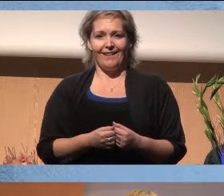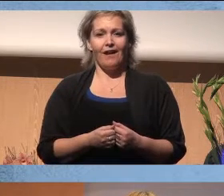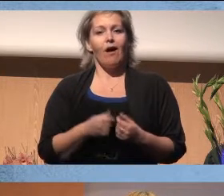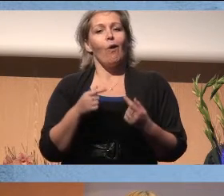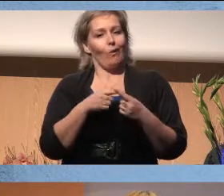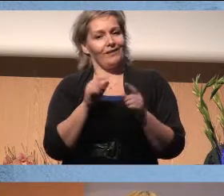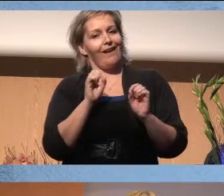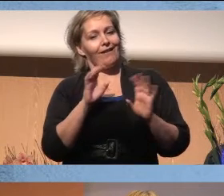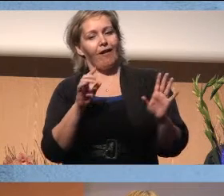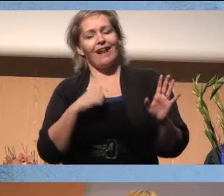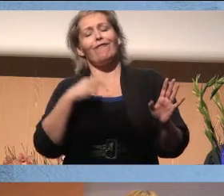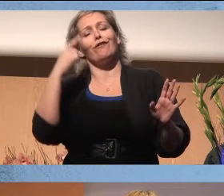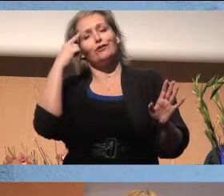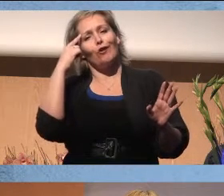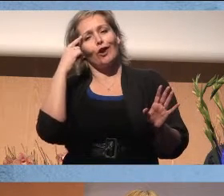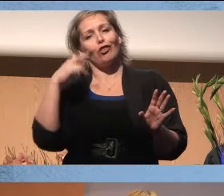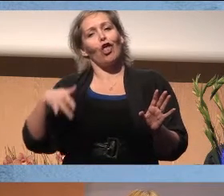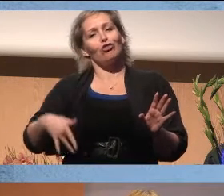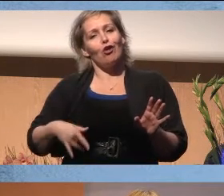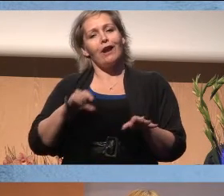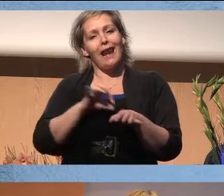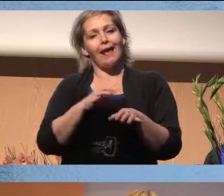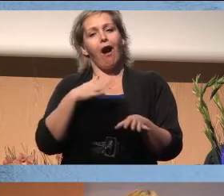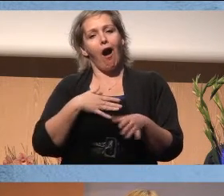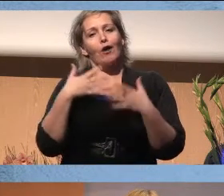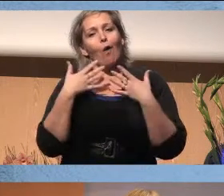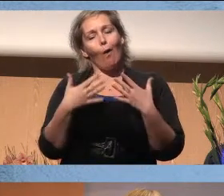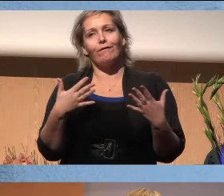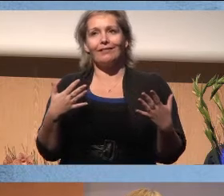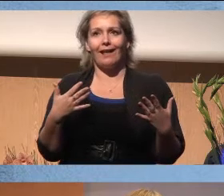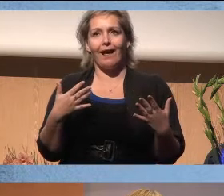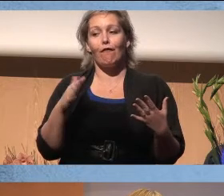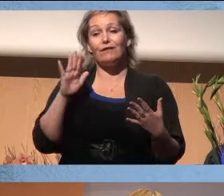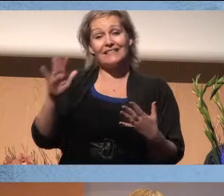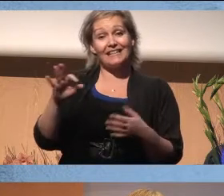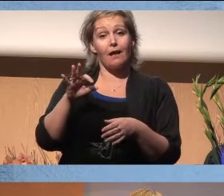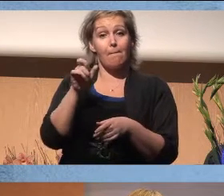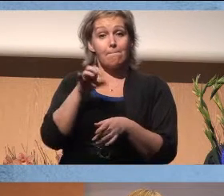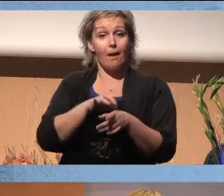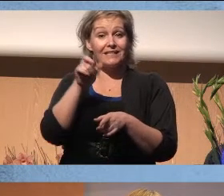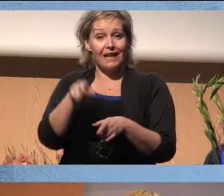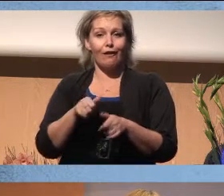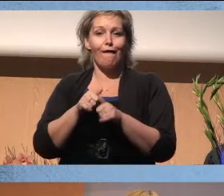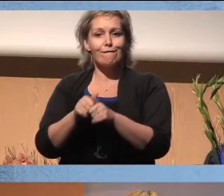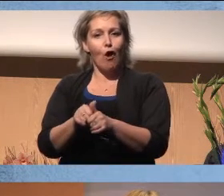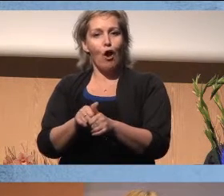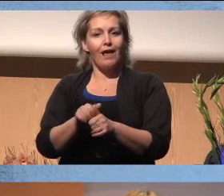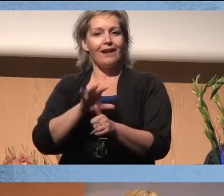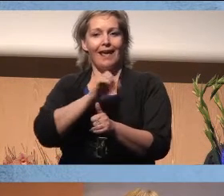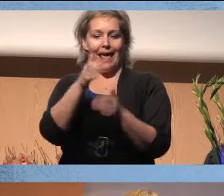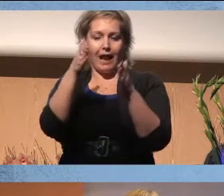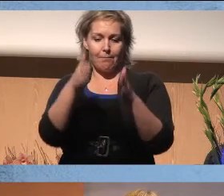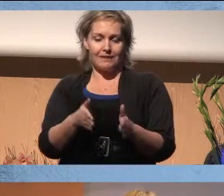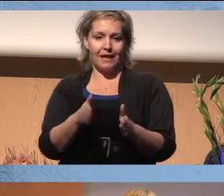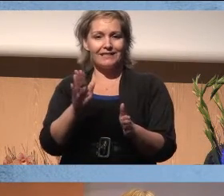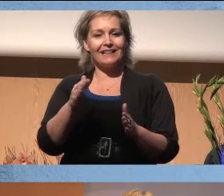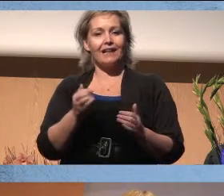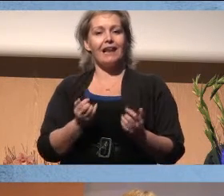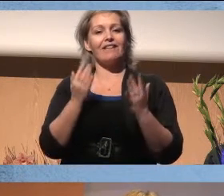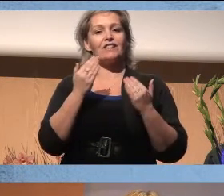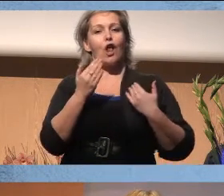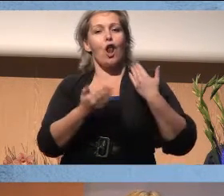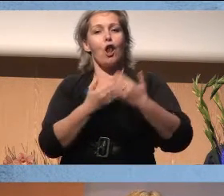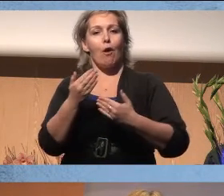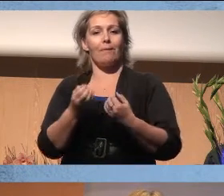Og så er det klart at jeg skjønner at en nyrelege har ofte for sine pasienter følger hele pasientens livsløp.